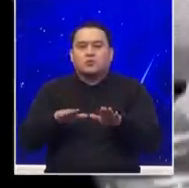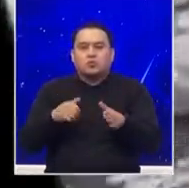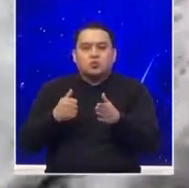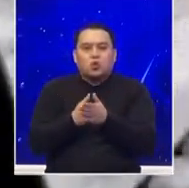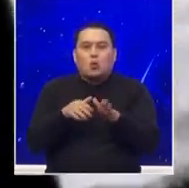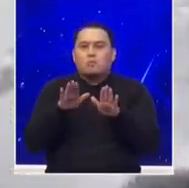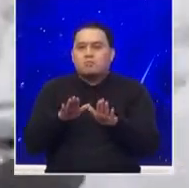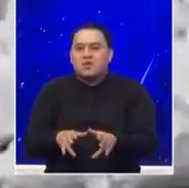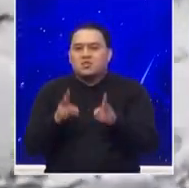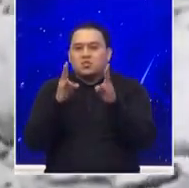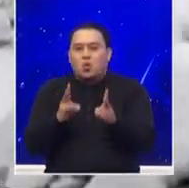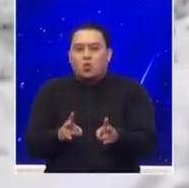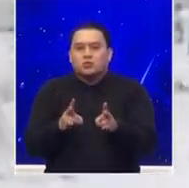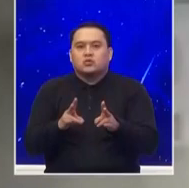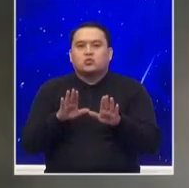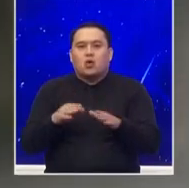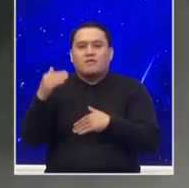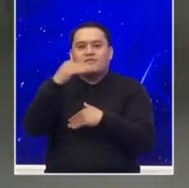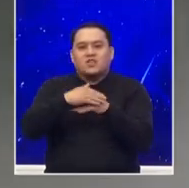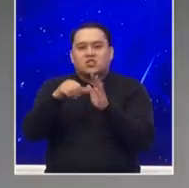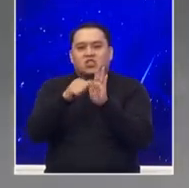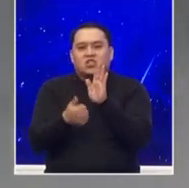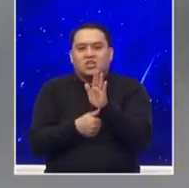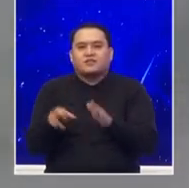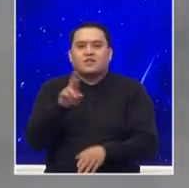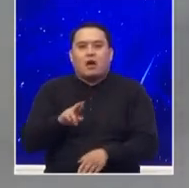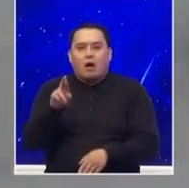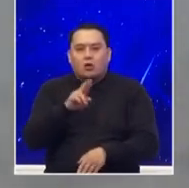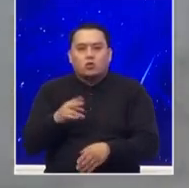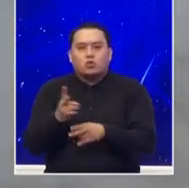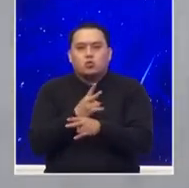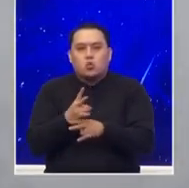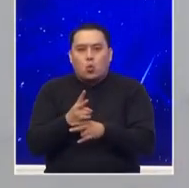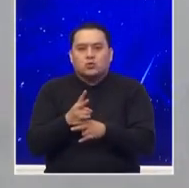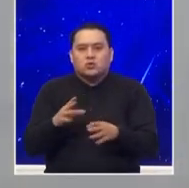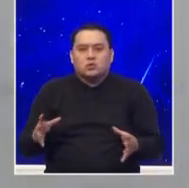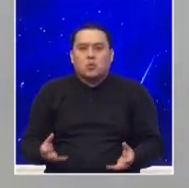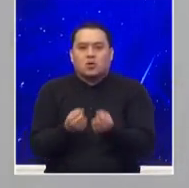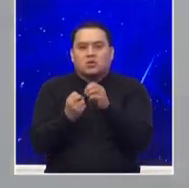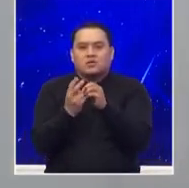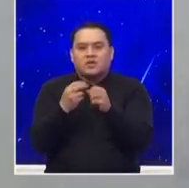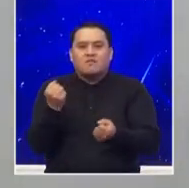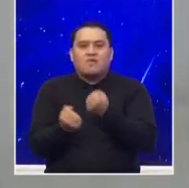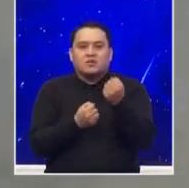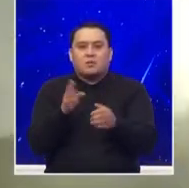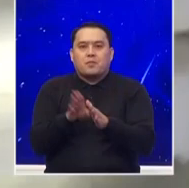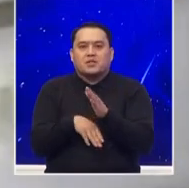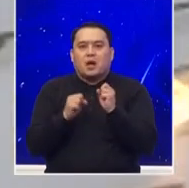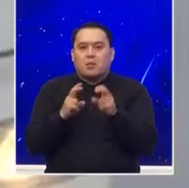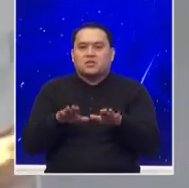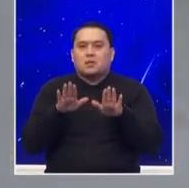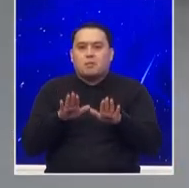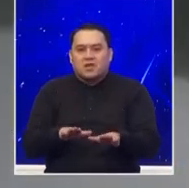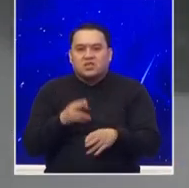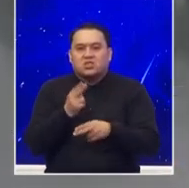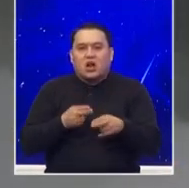добраться до терпящих бедствия удалось лишь вечером 16 января. И этой же ночью они эвакуировали 12 водителей в безопасное место,